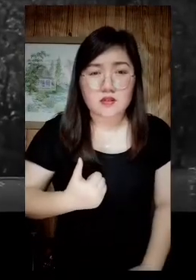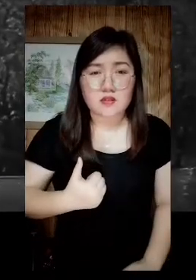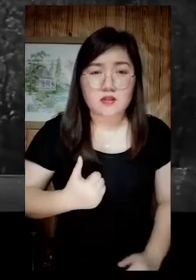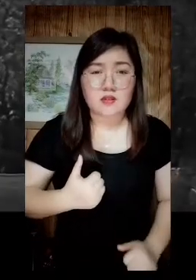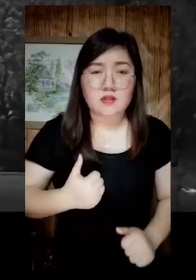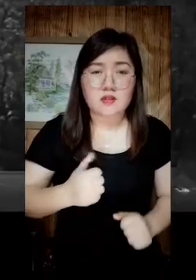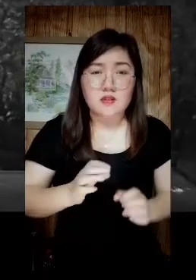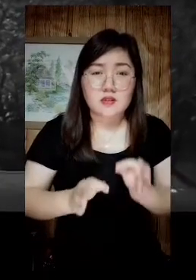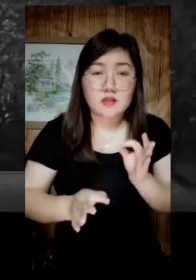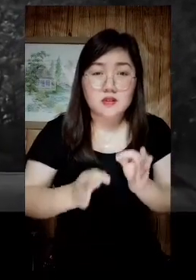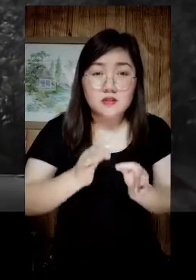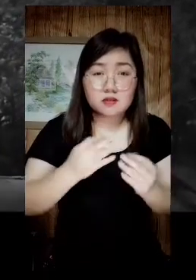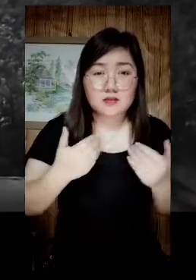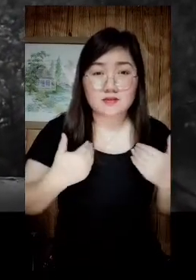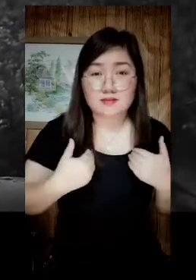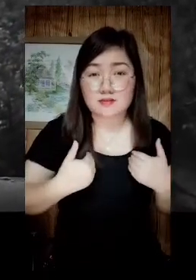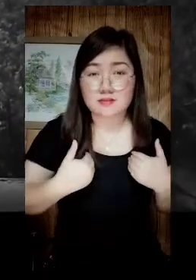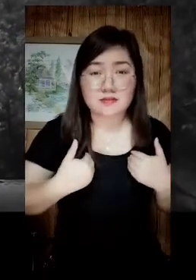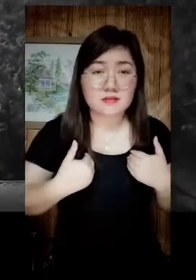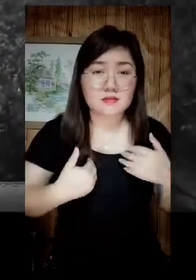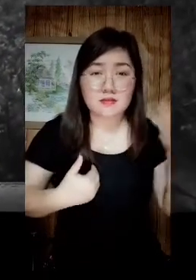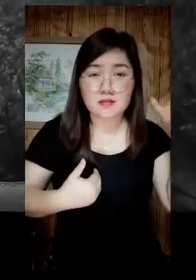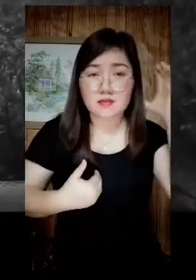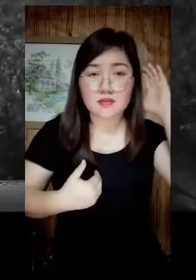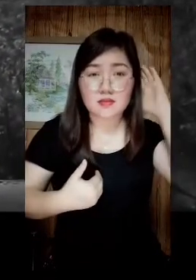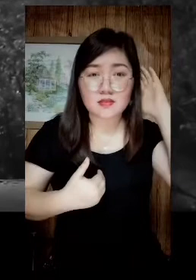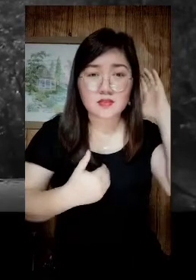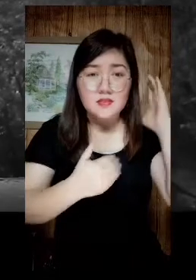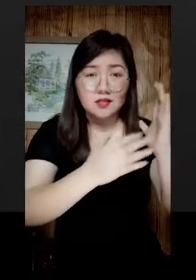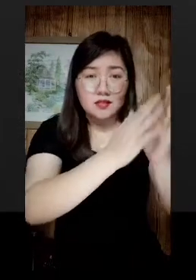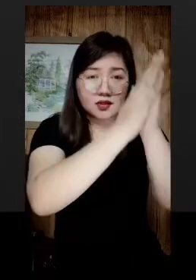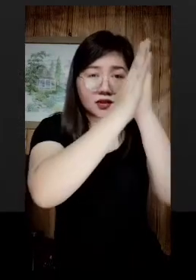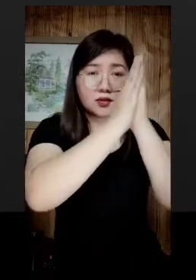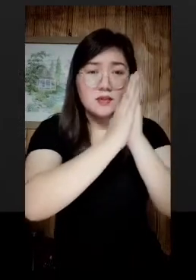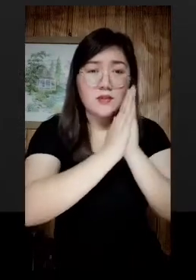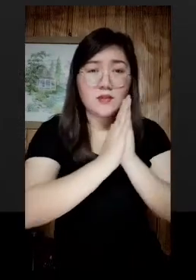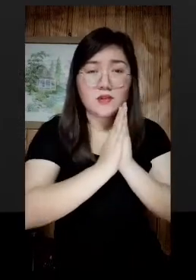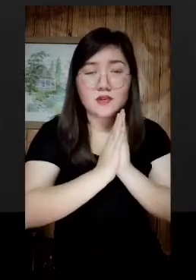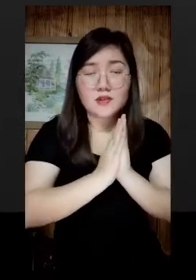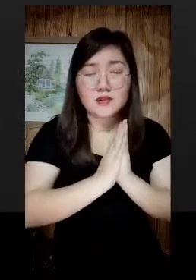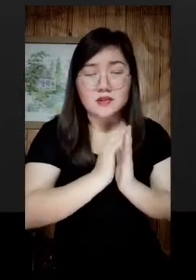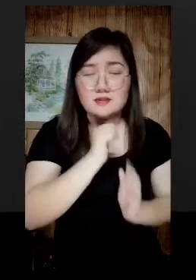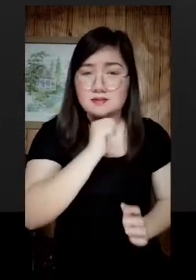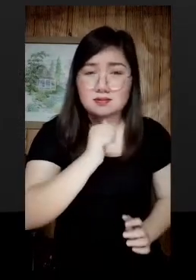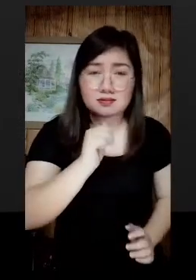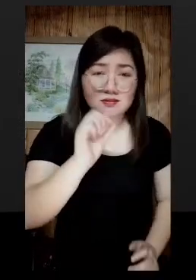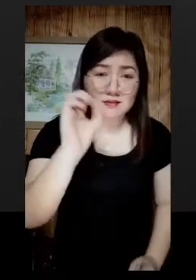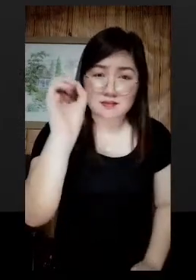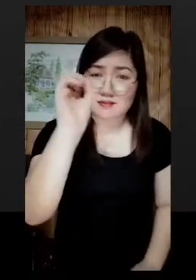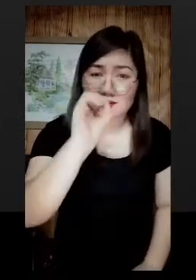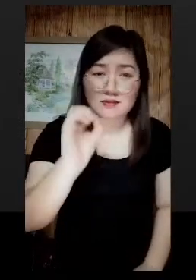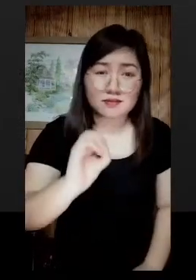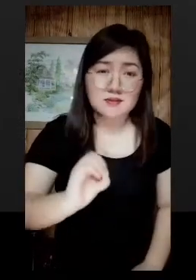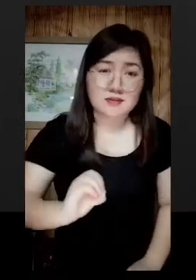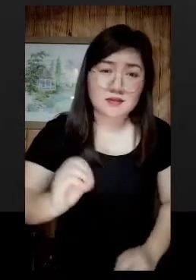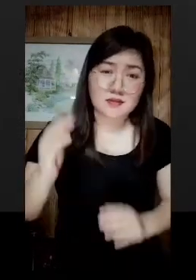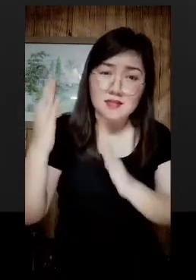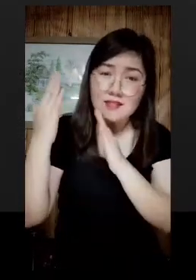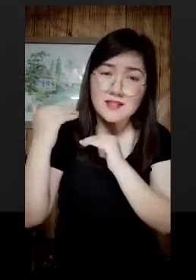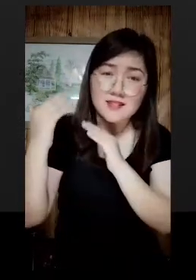Hangga't may nakikinig sa panalangin, di mawawala ang